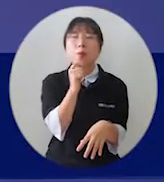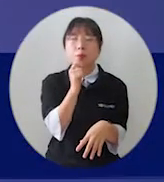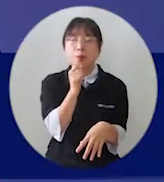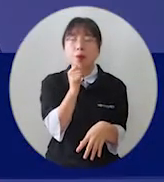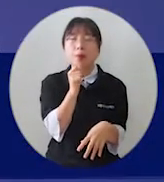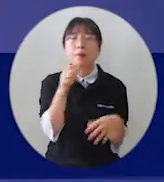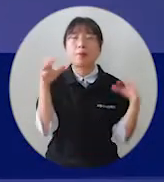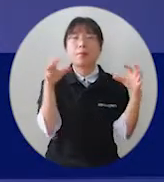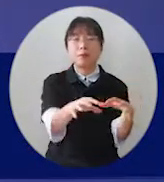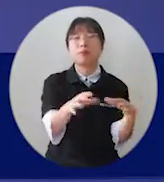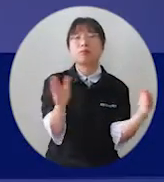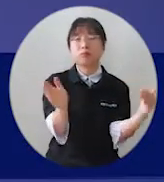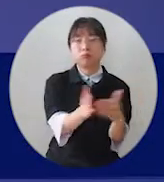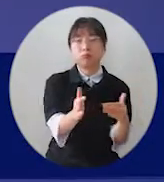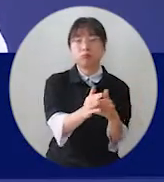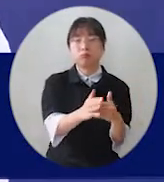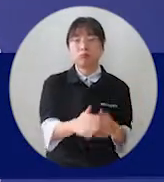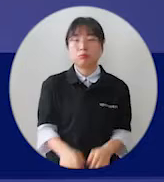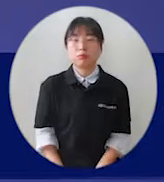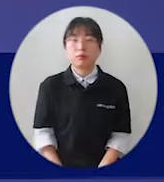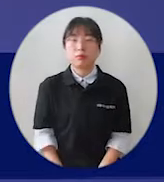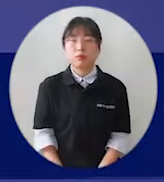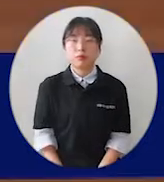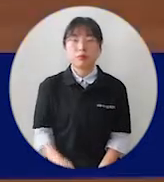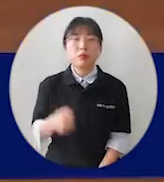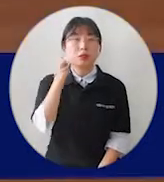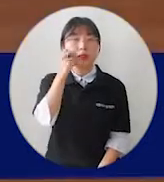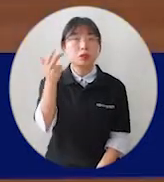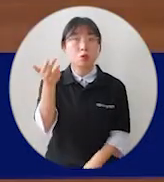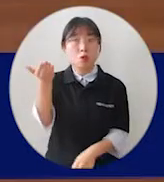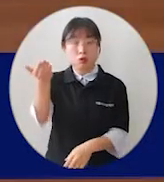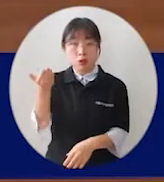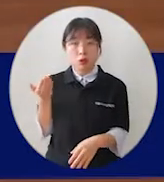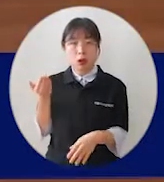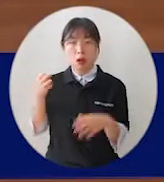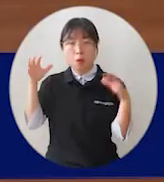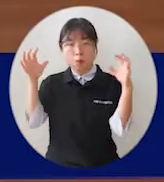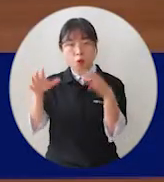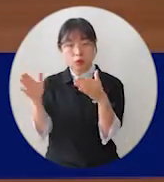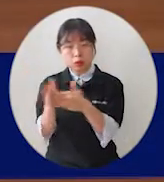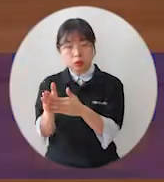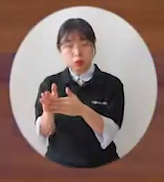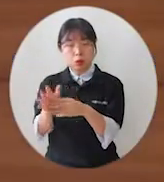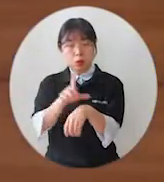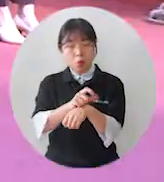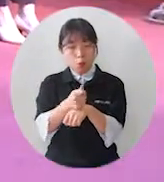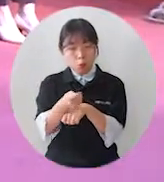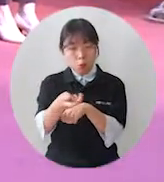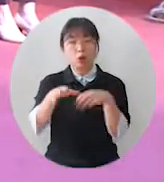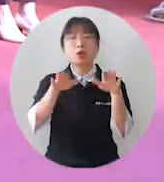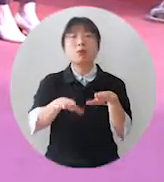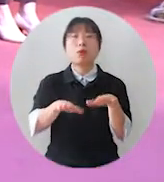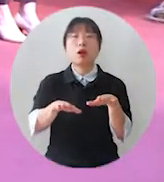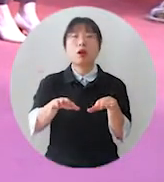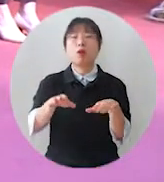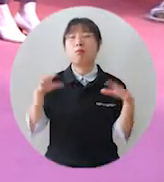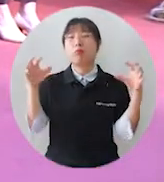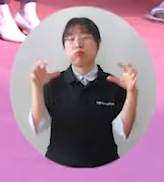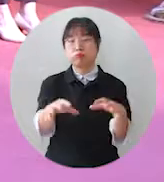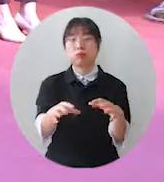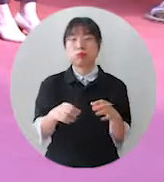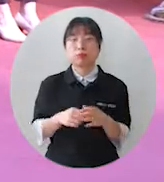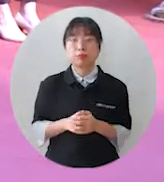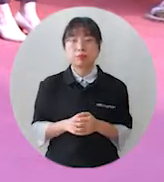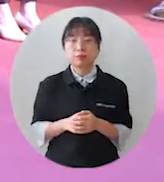코로나19 확산으로 지난 2월 이후 7개월 만에 열린 원래 조회였지만 다시 확진자가 급증하는 등의 최근